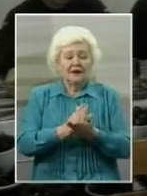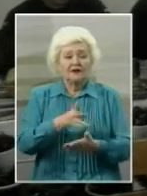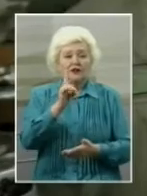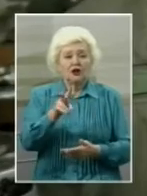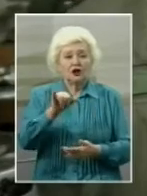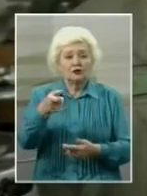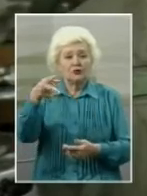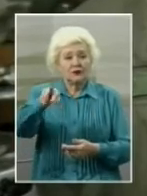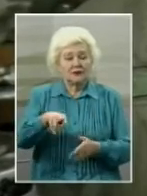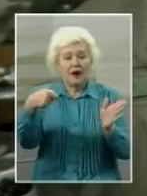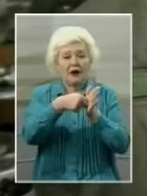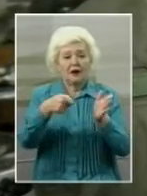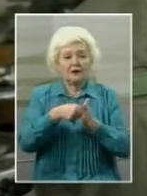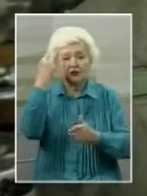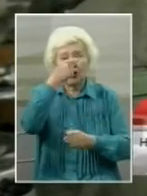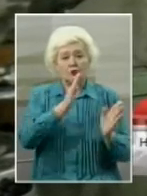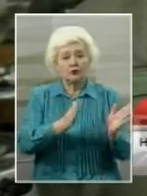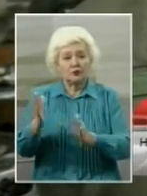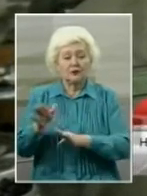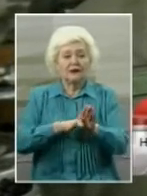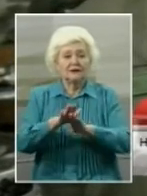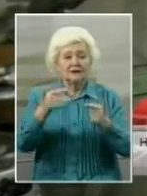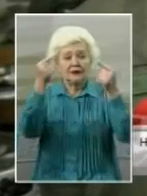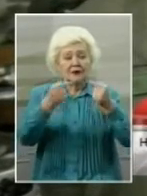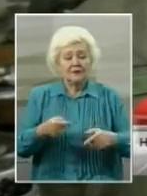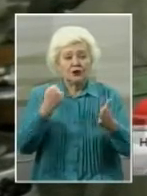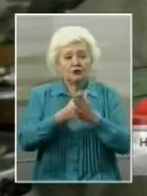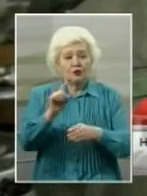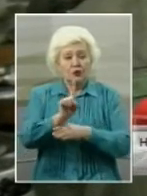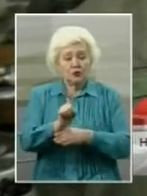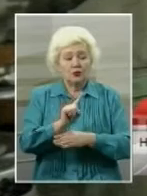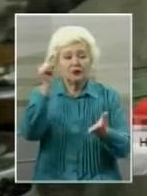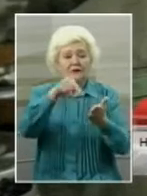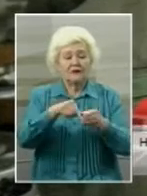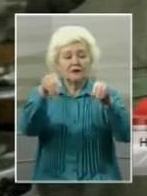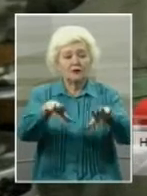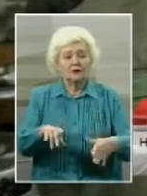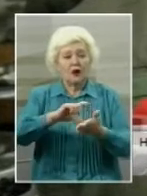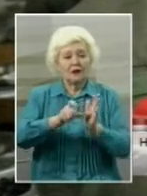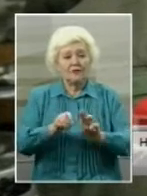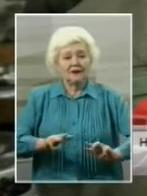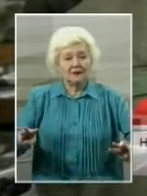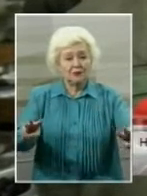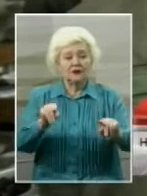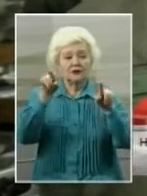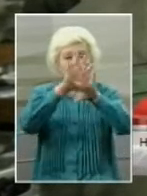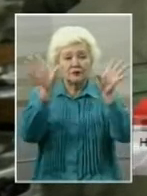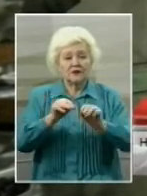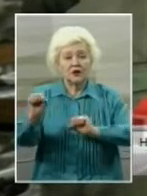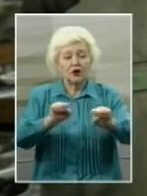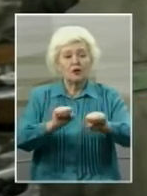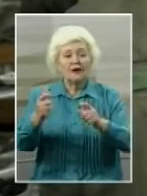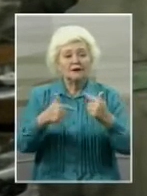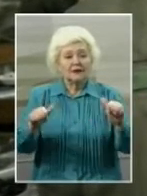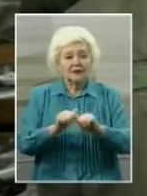уча. Харчування особового складу у нас здійснюється відповідно до норм, визначених постановою Кабінету міністрів. В цілому командування